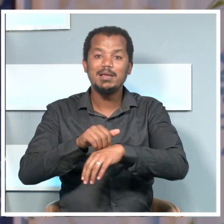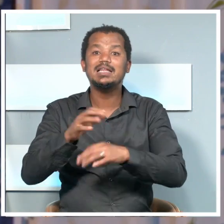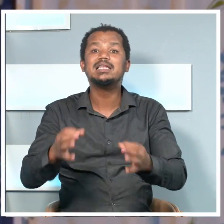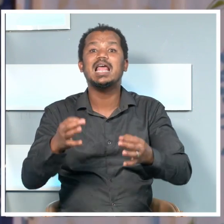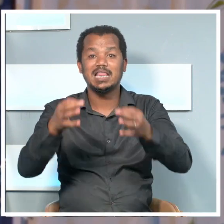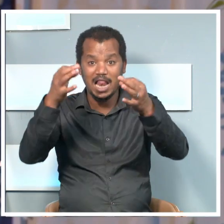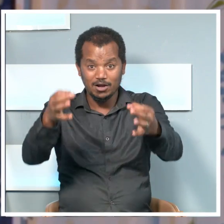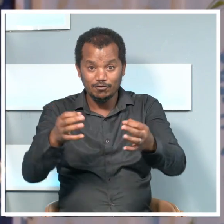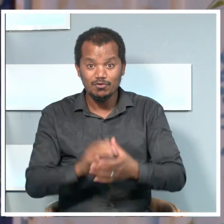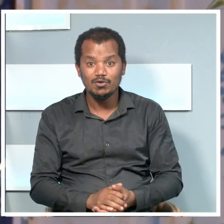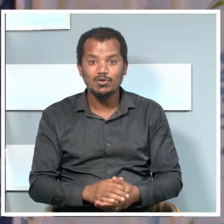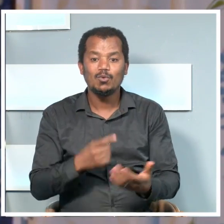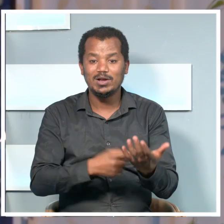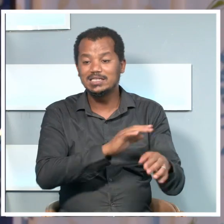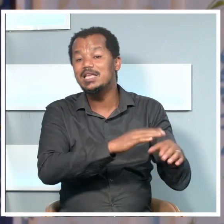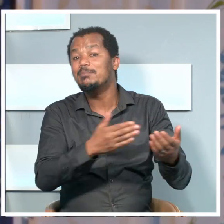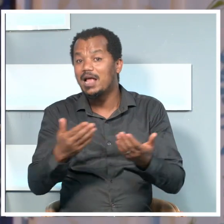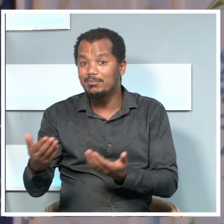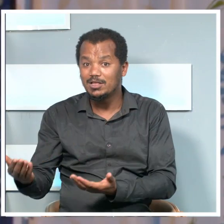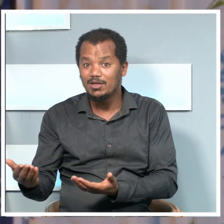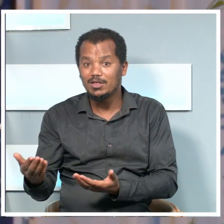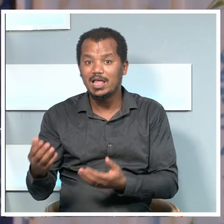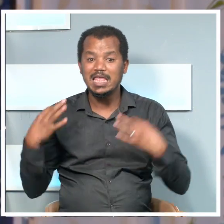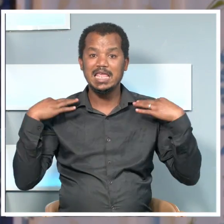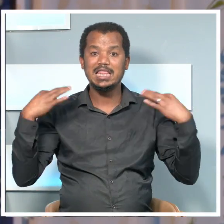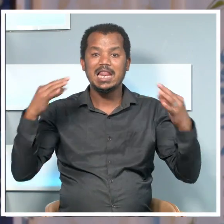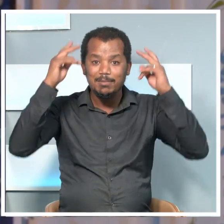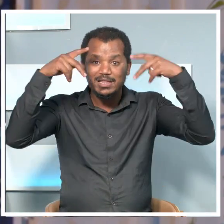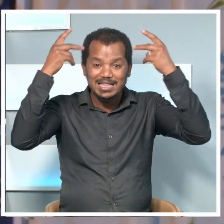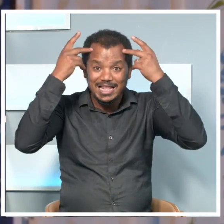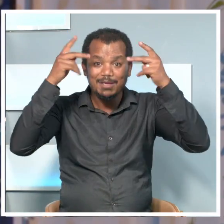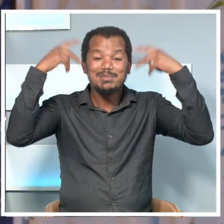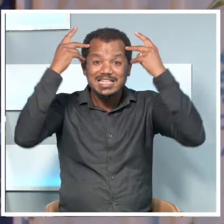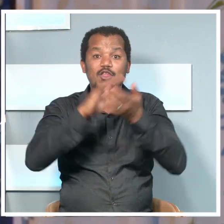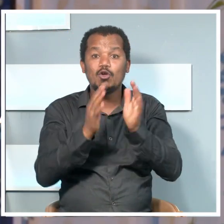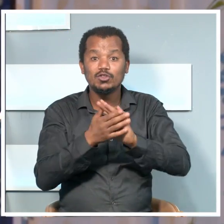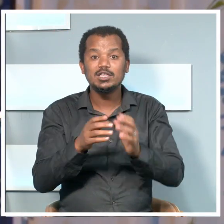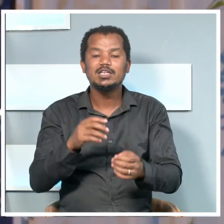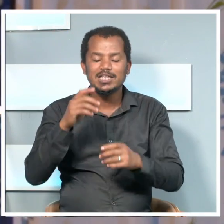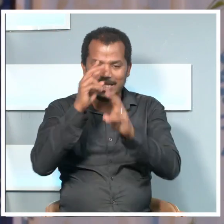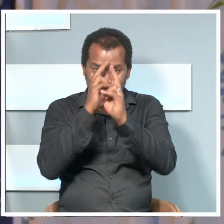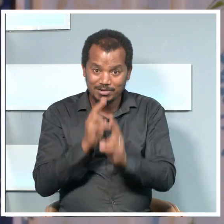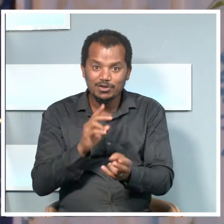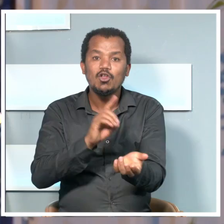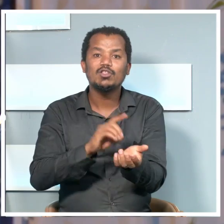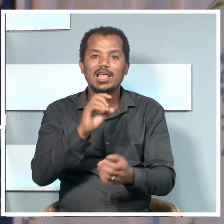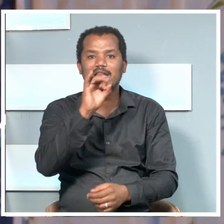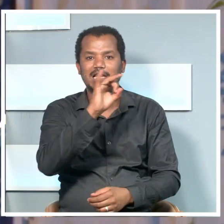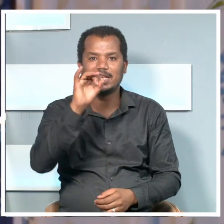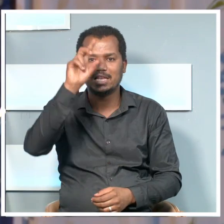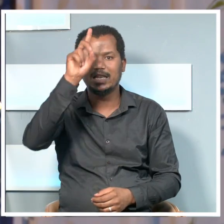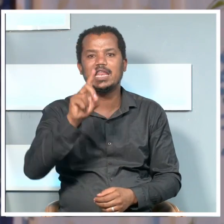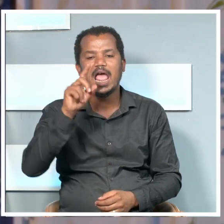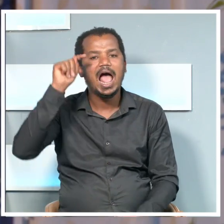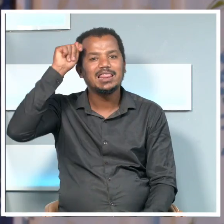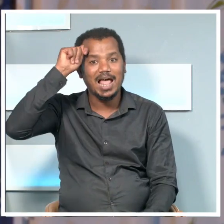በመቀጠል መልእክታቸውን እንዲያስተላልፉ ወደዚህ ምጋብዘው የጤና ሚኒስትር የሆኑትን ክብርት